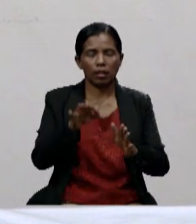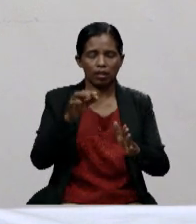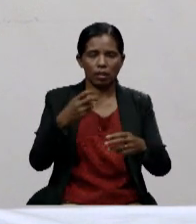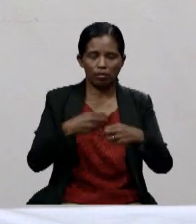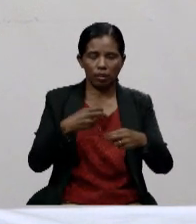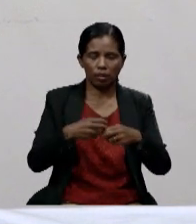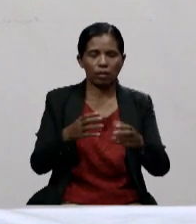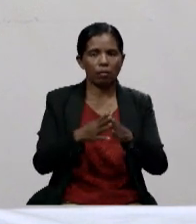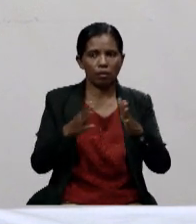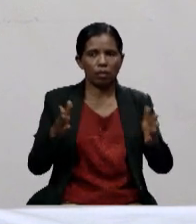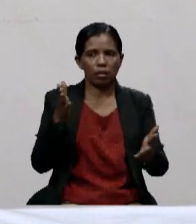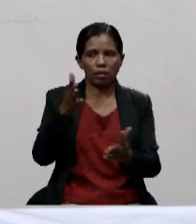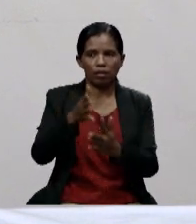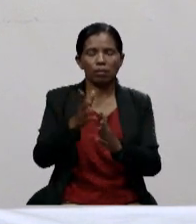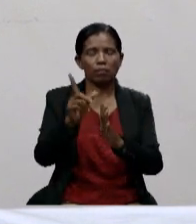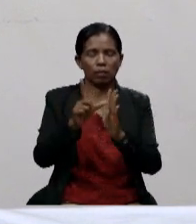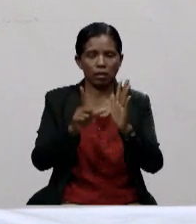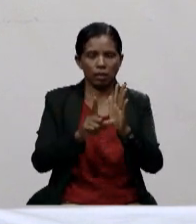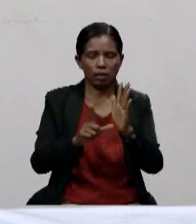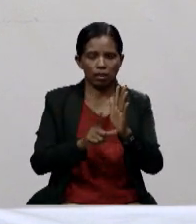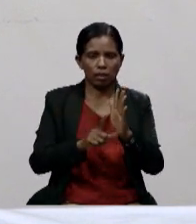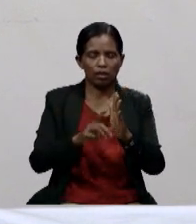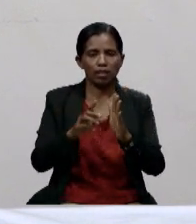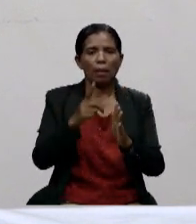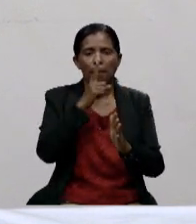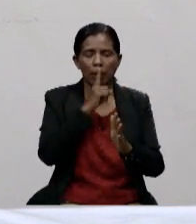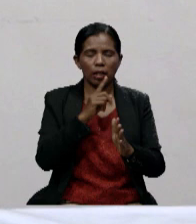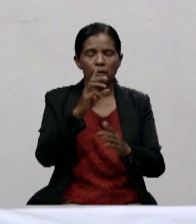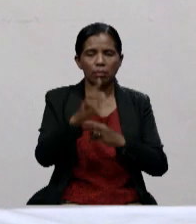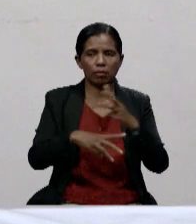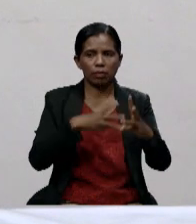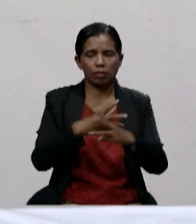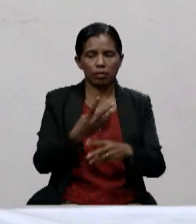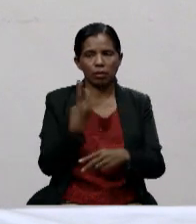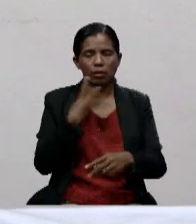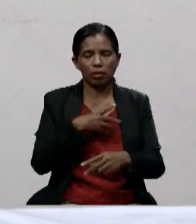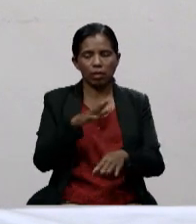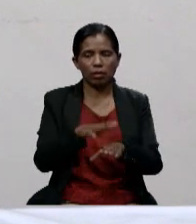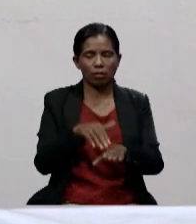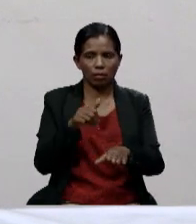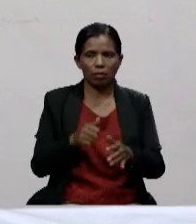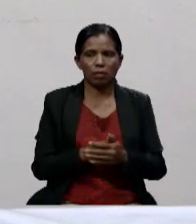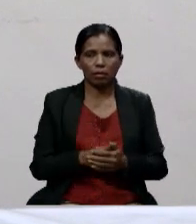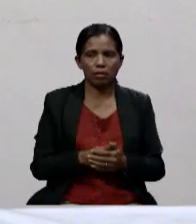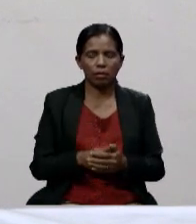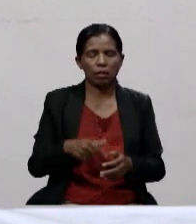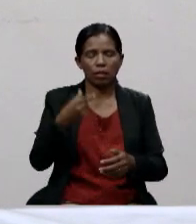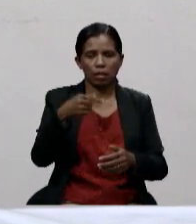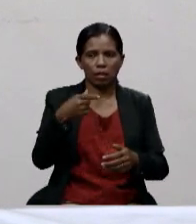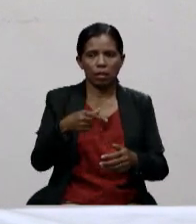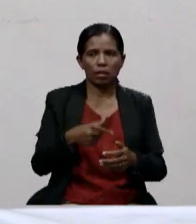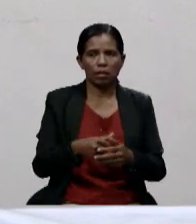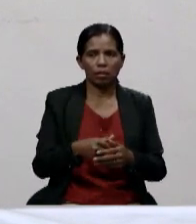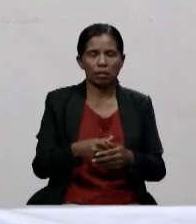makas, itama iha lista mian mundo nian, makanesan ita bolo katak green tartan, Lenuk